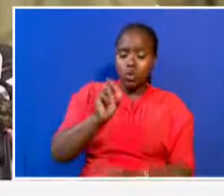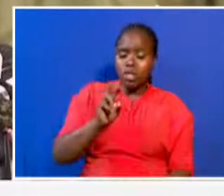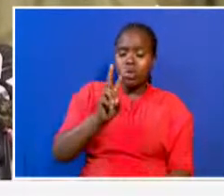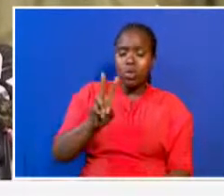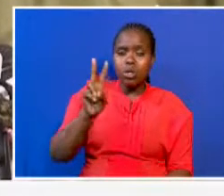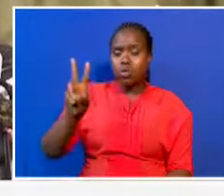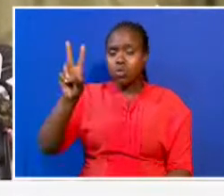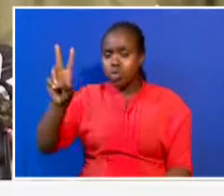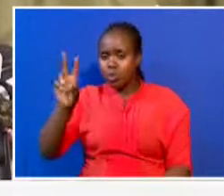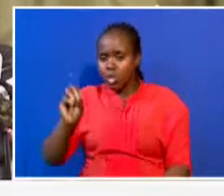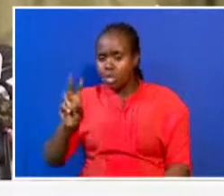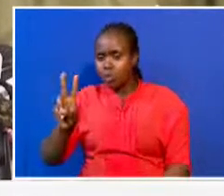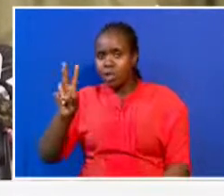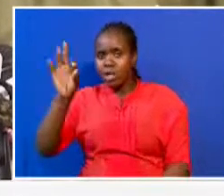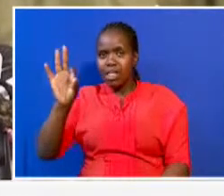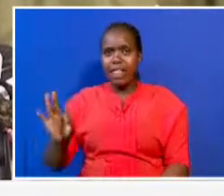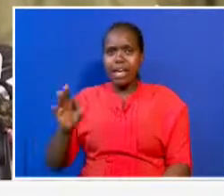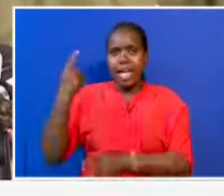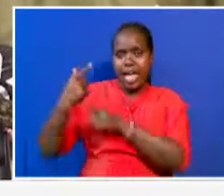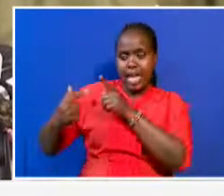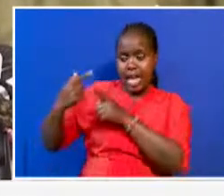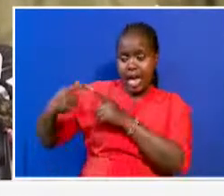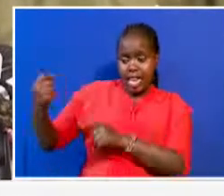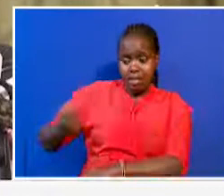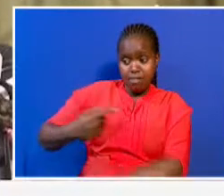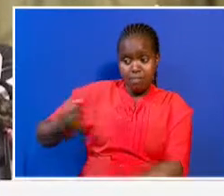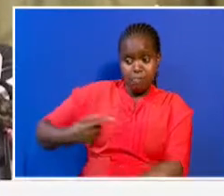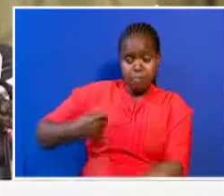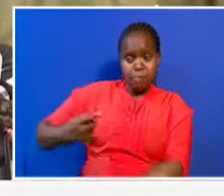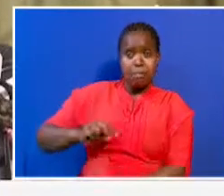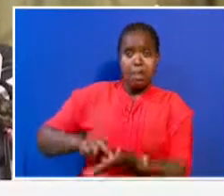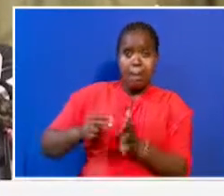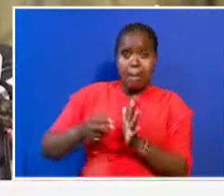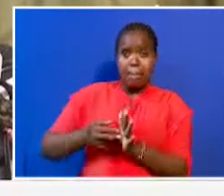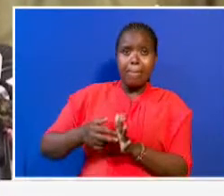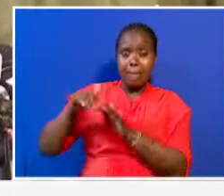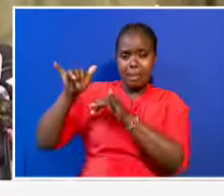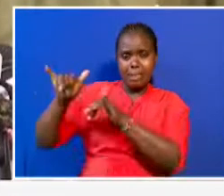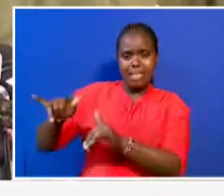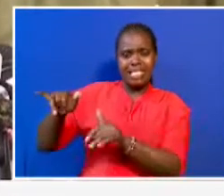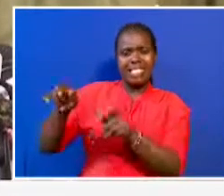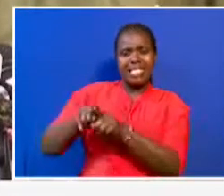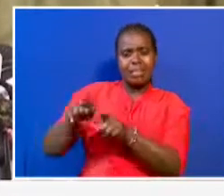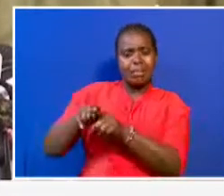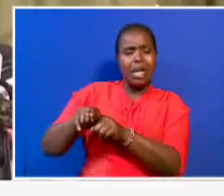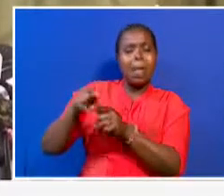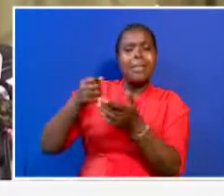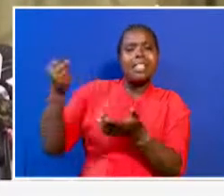2022-23. Annual salary notch adjustments in existing salary